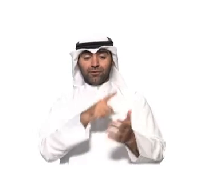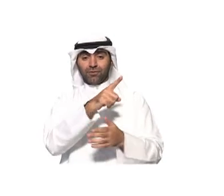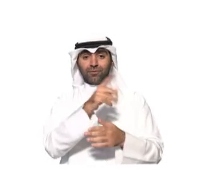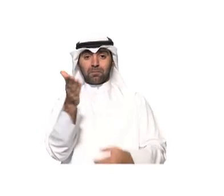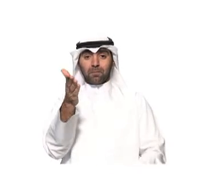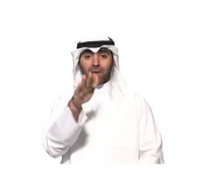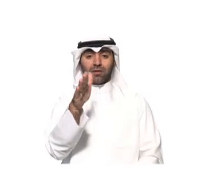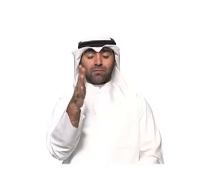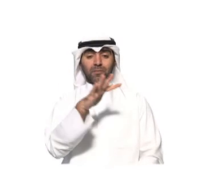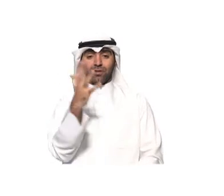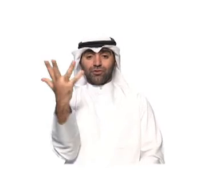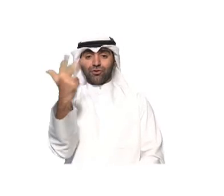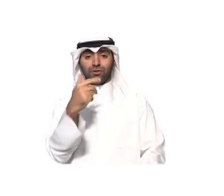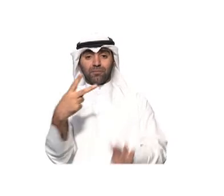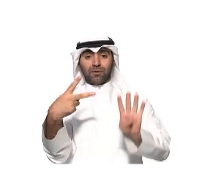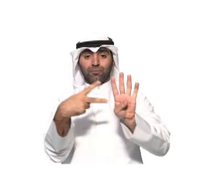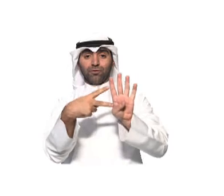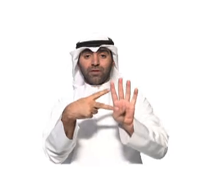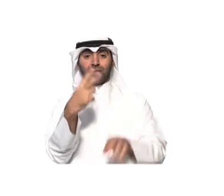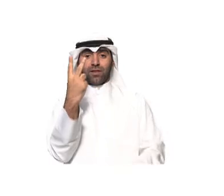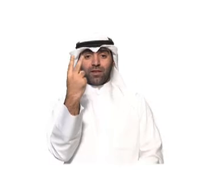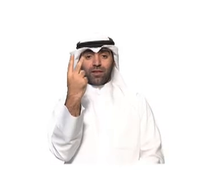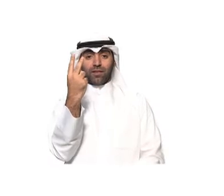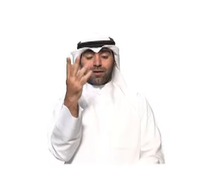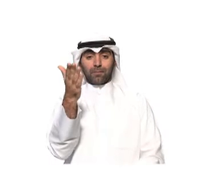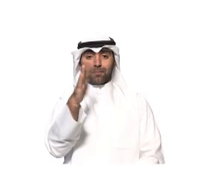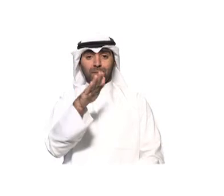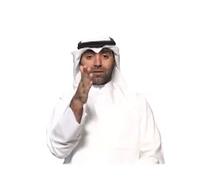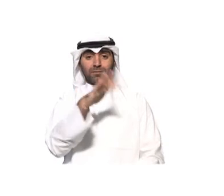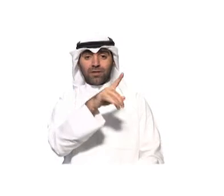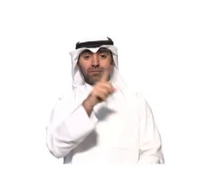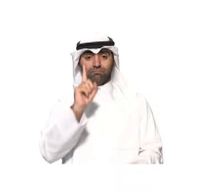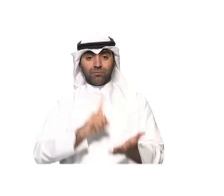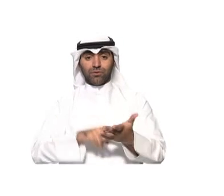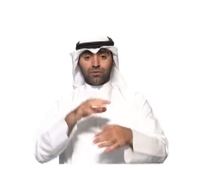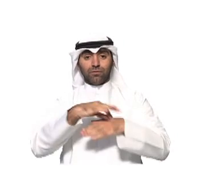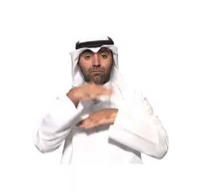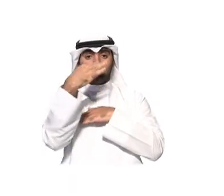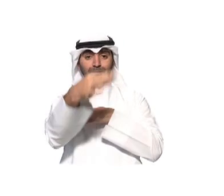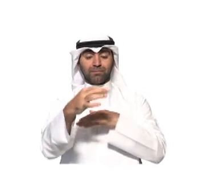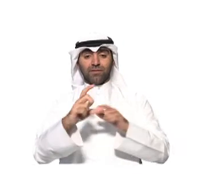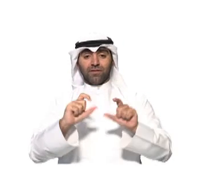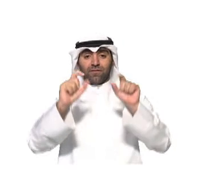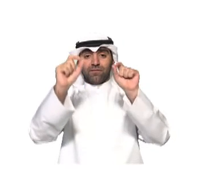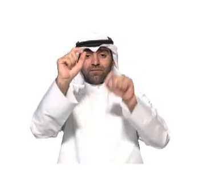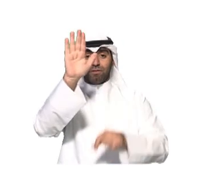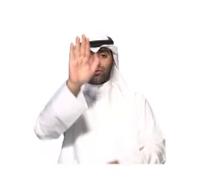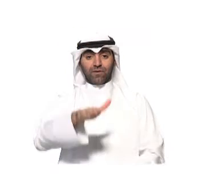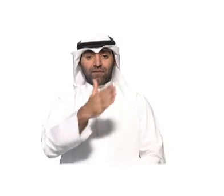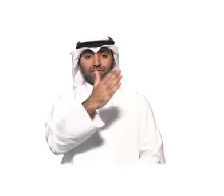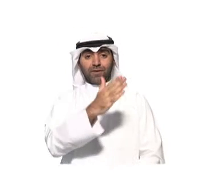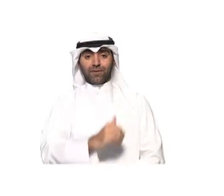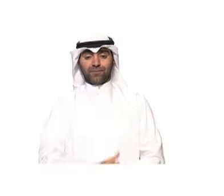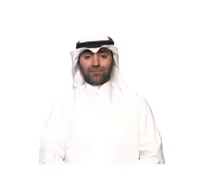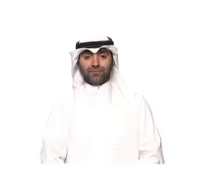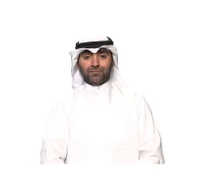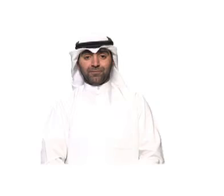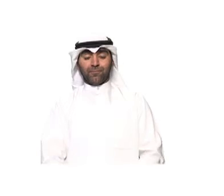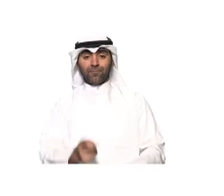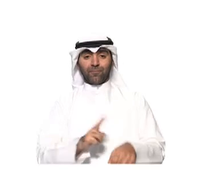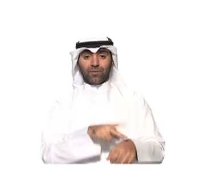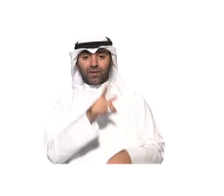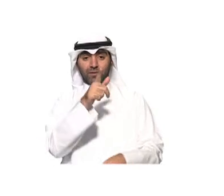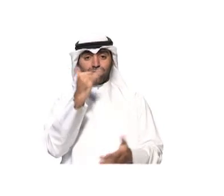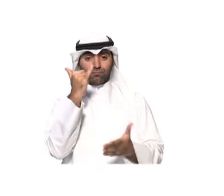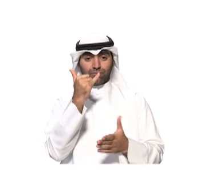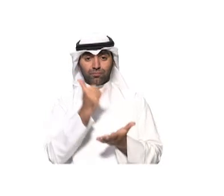24 ساعة الماضية حالتي وفاة بسبب مضاعفات الإصابة بفيروس كورونا سارس كوف 2، والذي كان